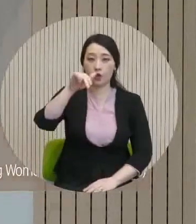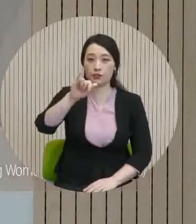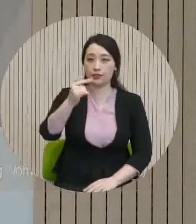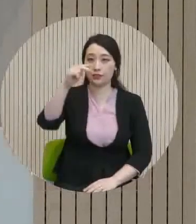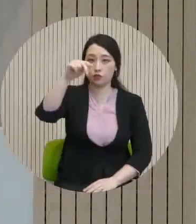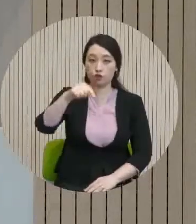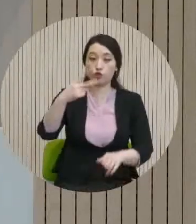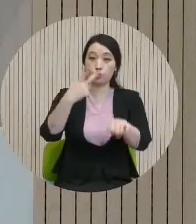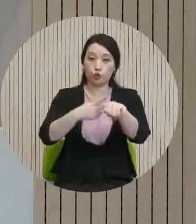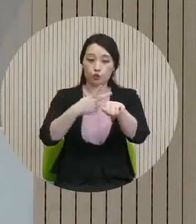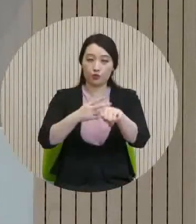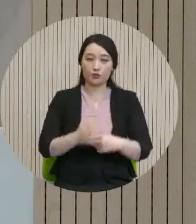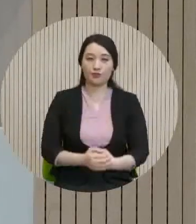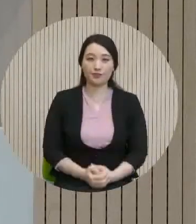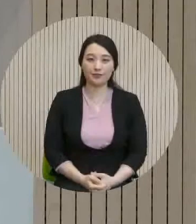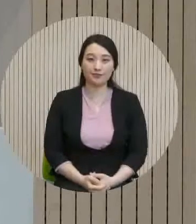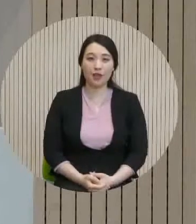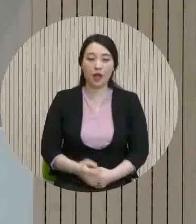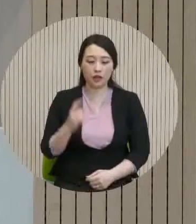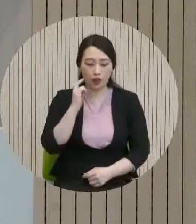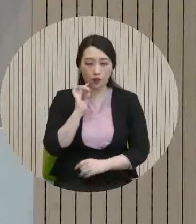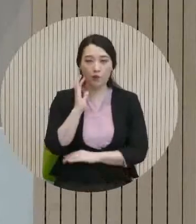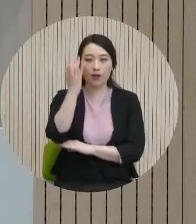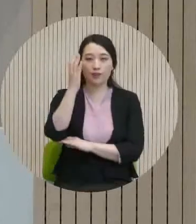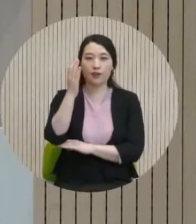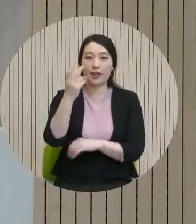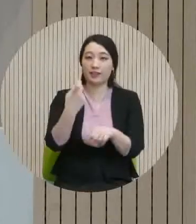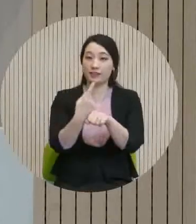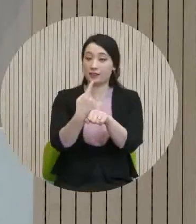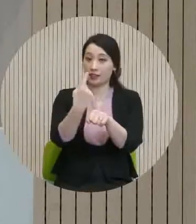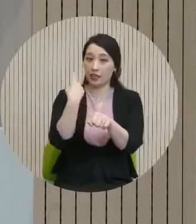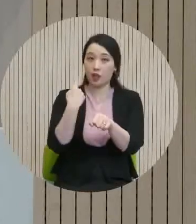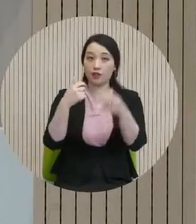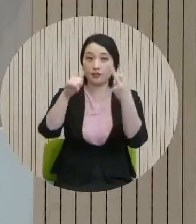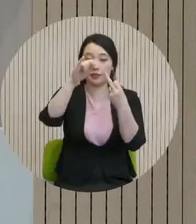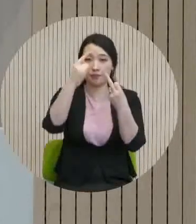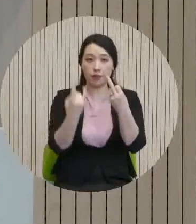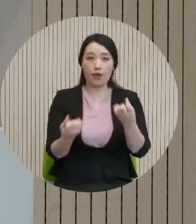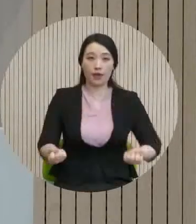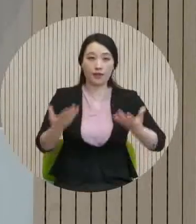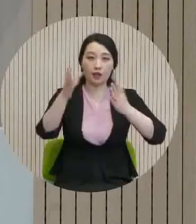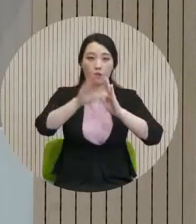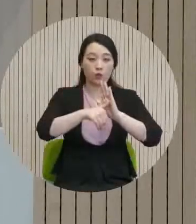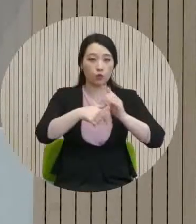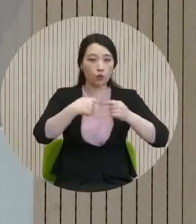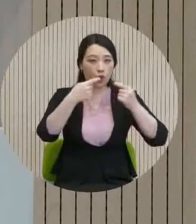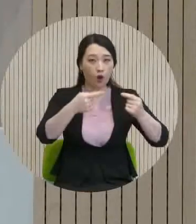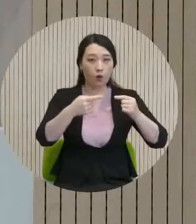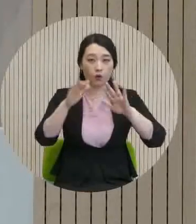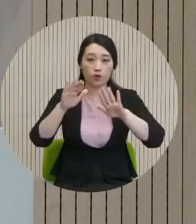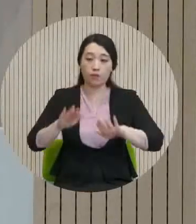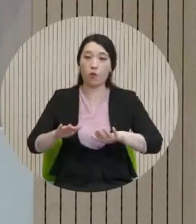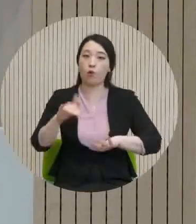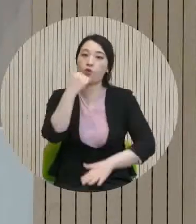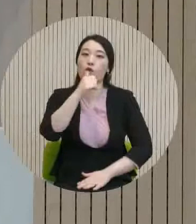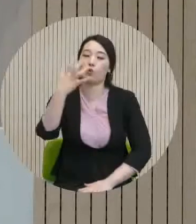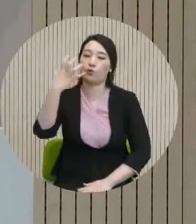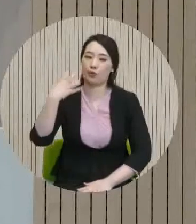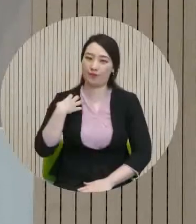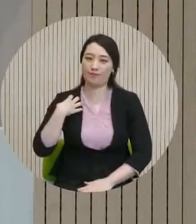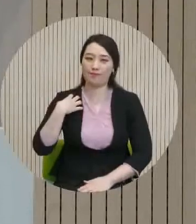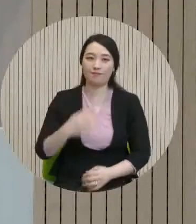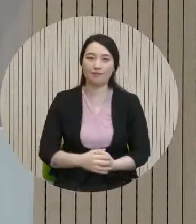교수입니다. 영광스럽게 12회 행사에 이어서 13회 심포지움의 진행도 맡게